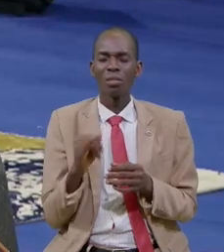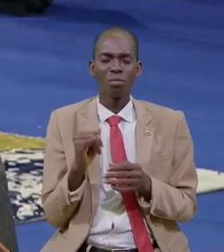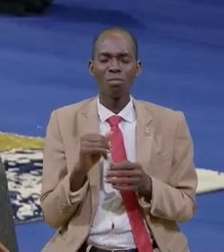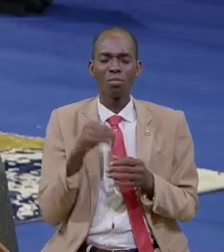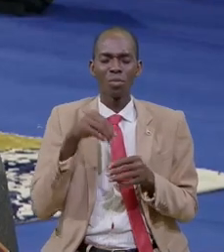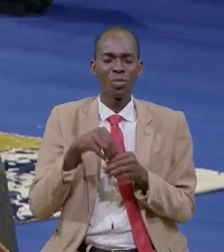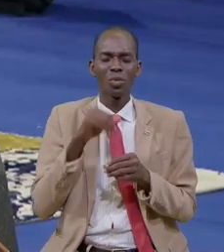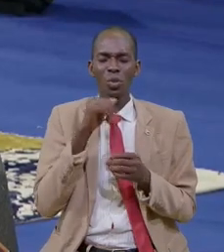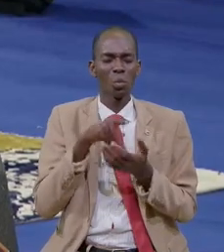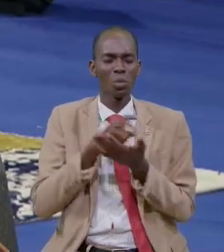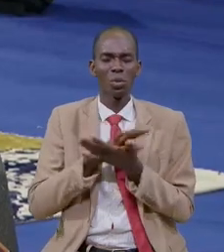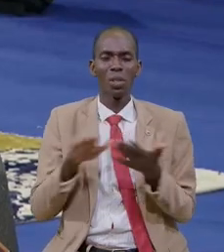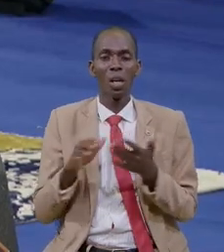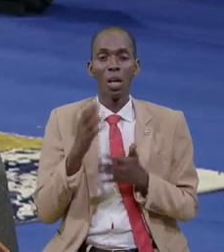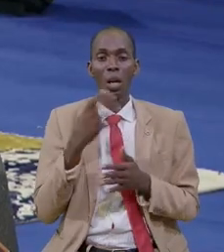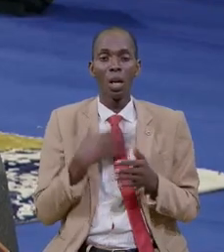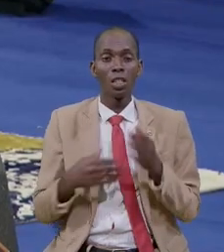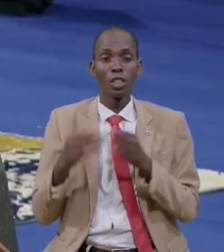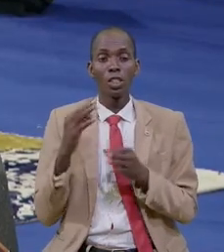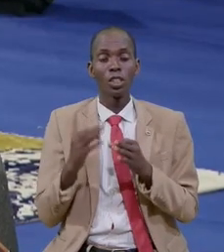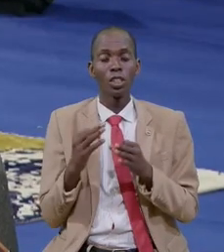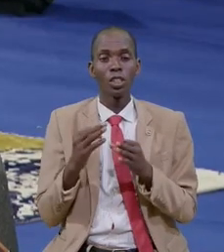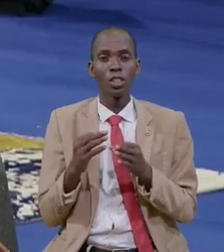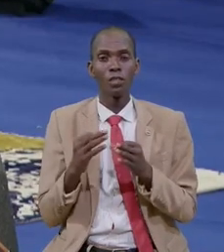l'impartition par son intercession.